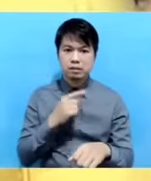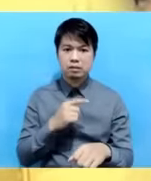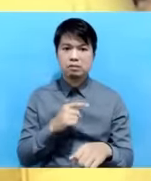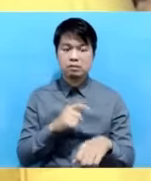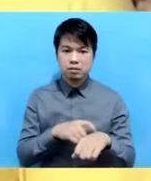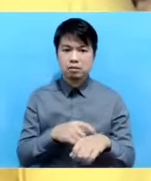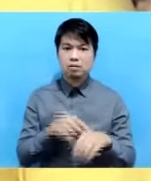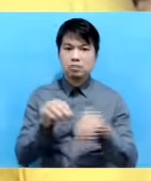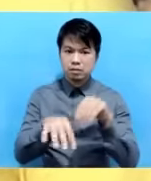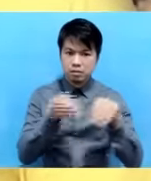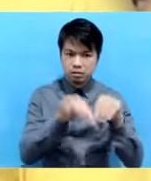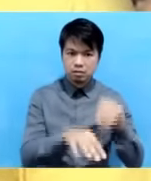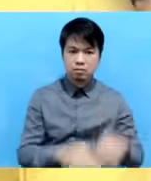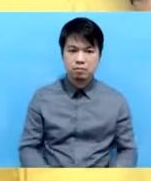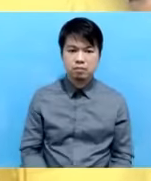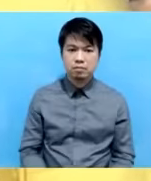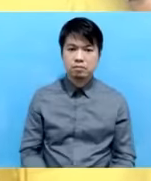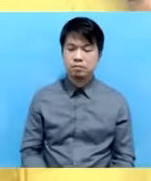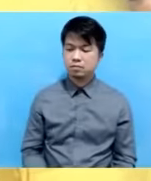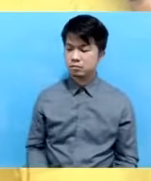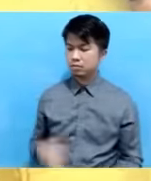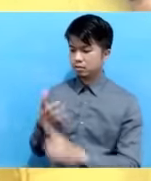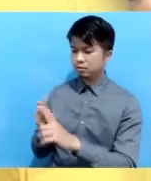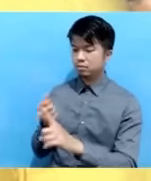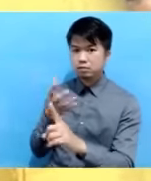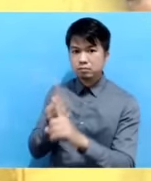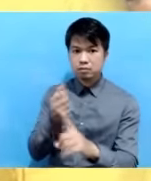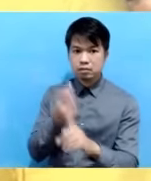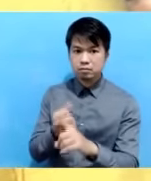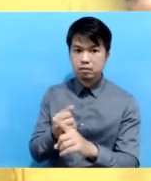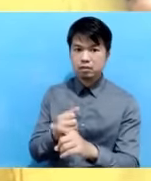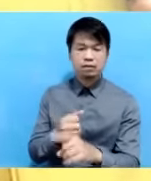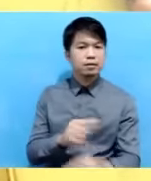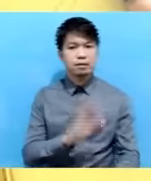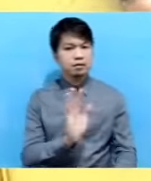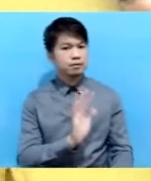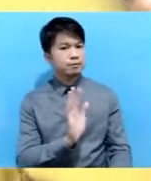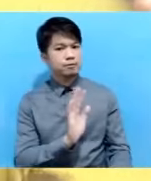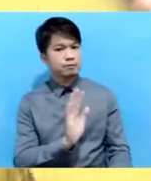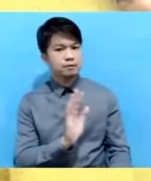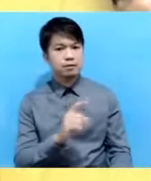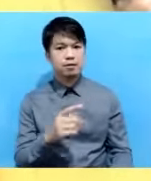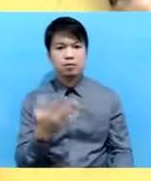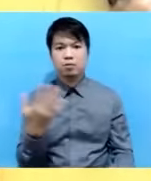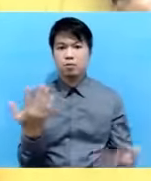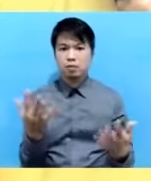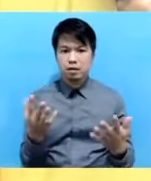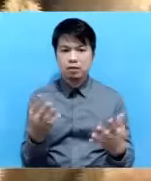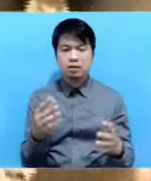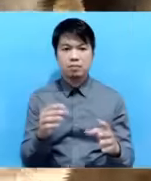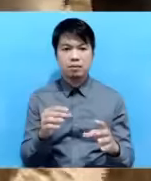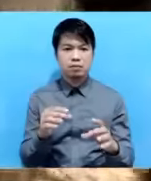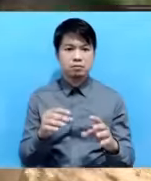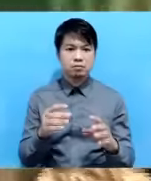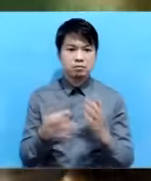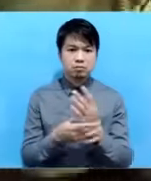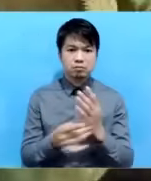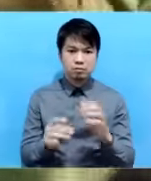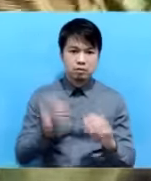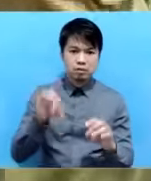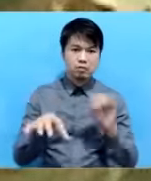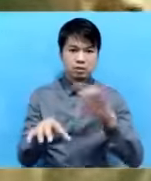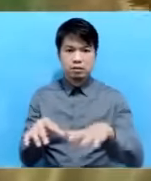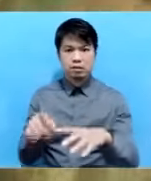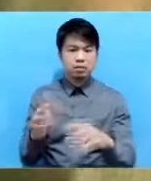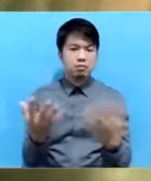hindi naman apektuhan yung lupa, no? Kasi kung walang chemical naman. Hindi naman, ma'am. Hindi naman siguro, ma'am. Kasi wala naman chemical talaga nilalagay. Tiniyak naman